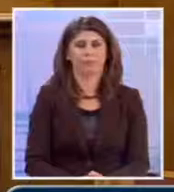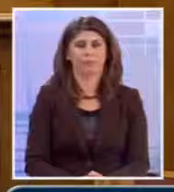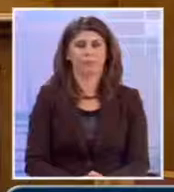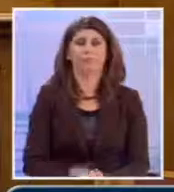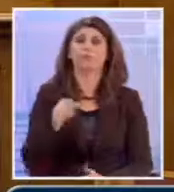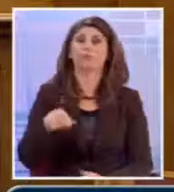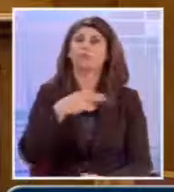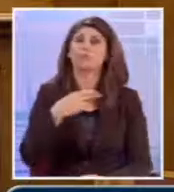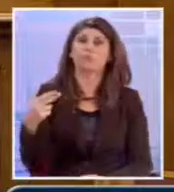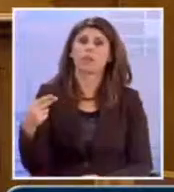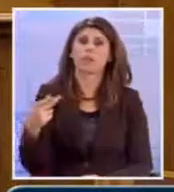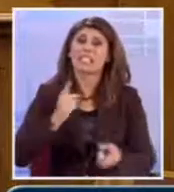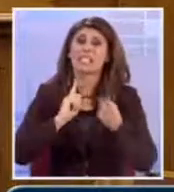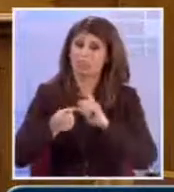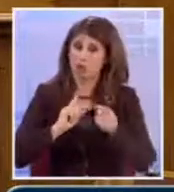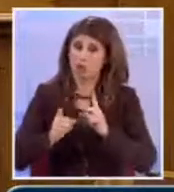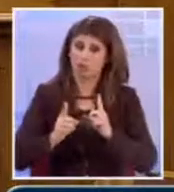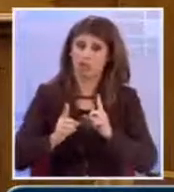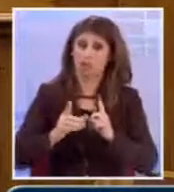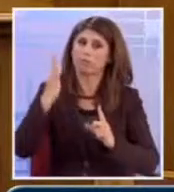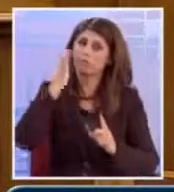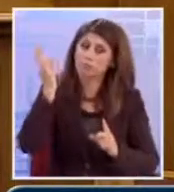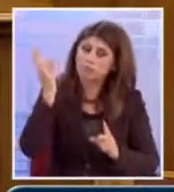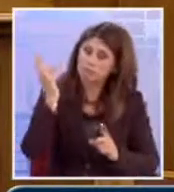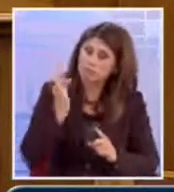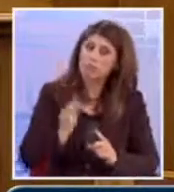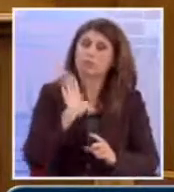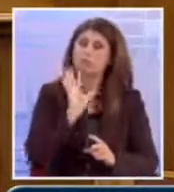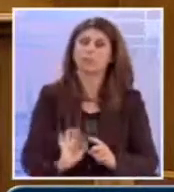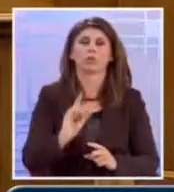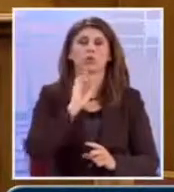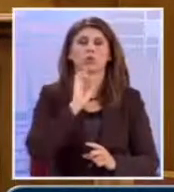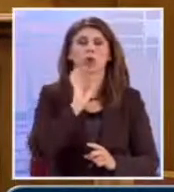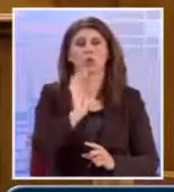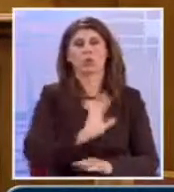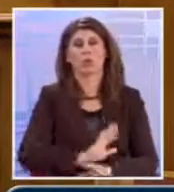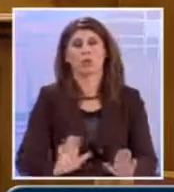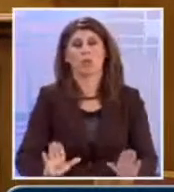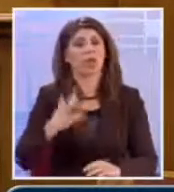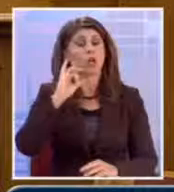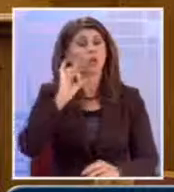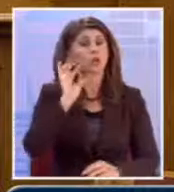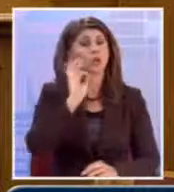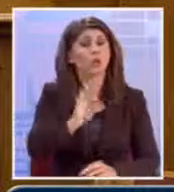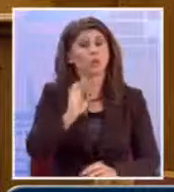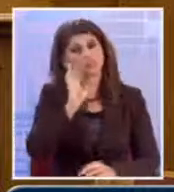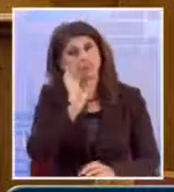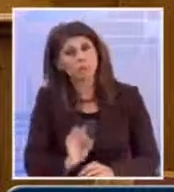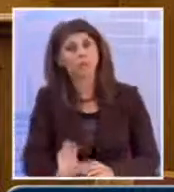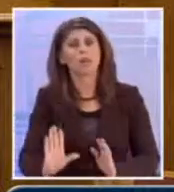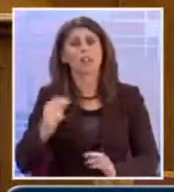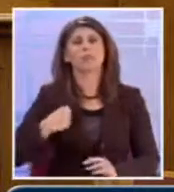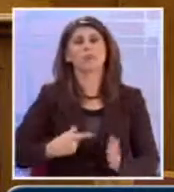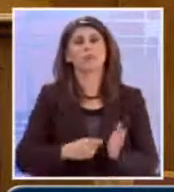Αυτό σημαίνει συμφωνία για ρεαλιστικούς στόχους. Στόχους ρεαλιστικούς για την